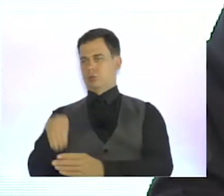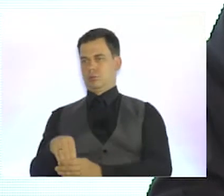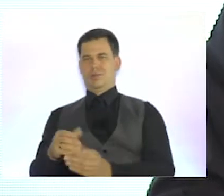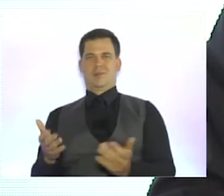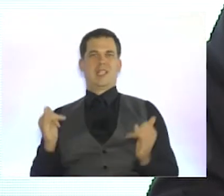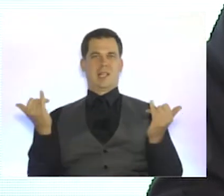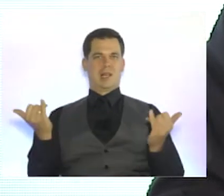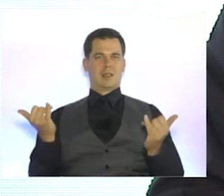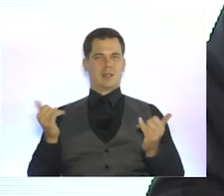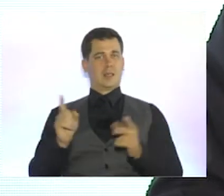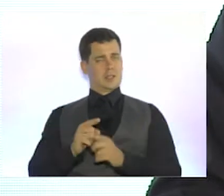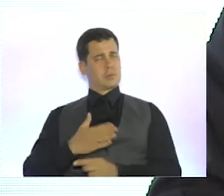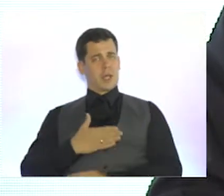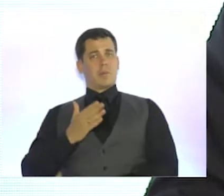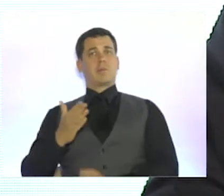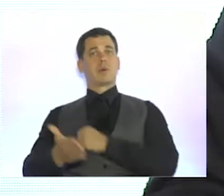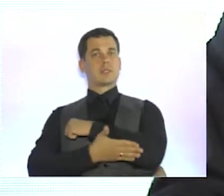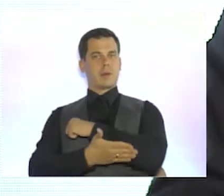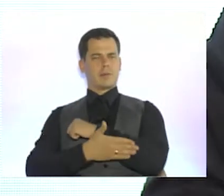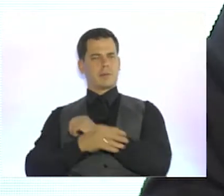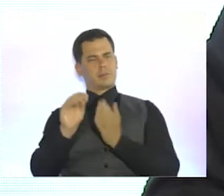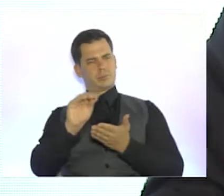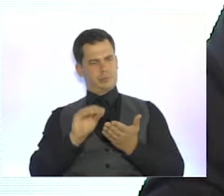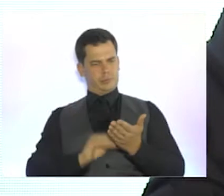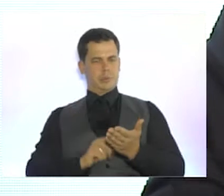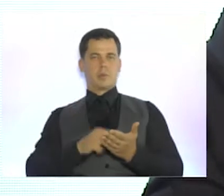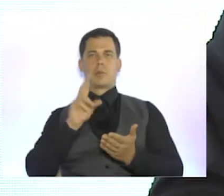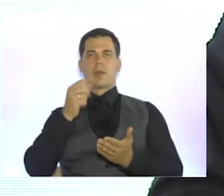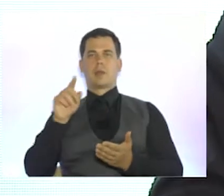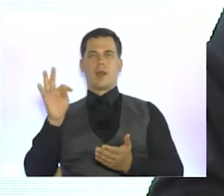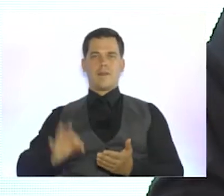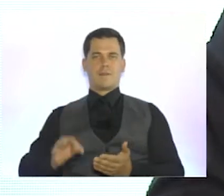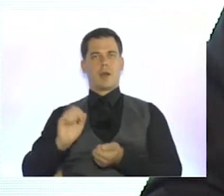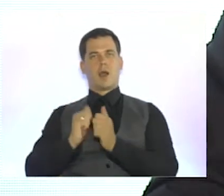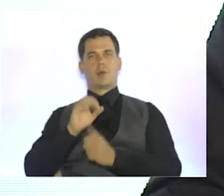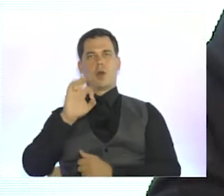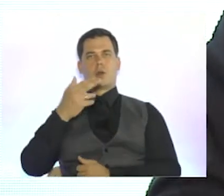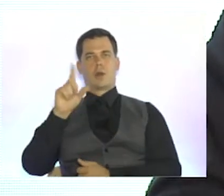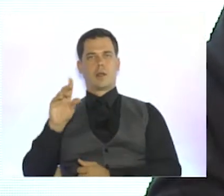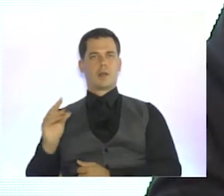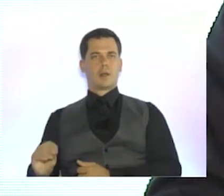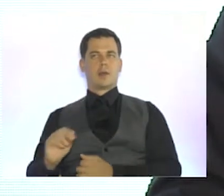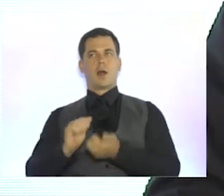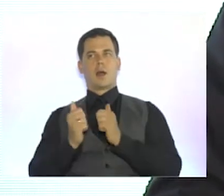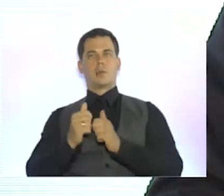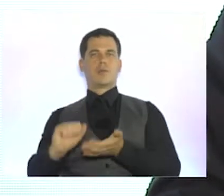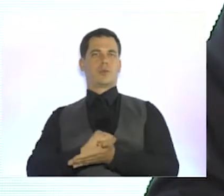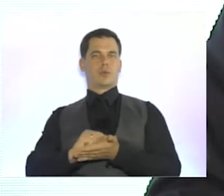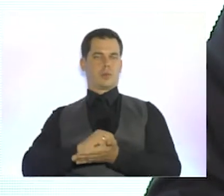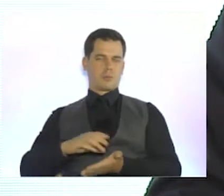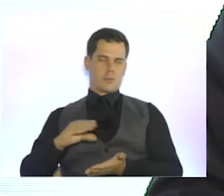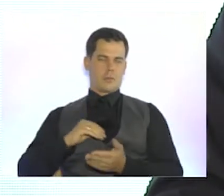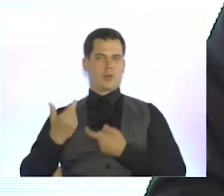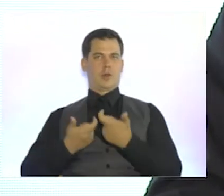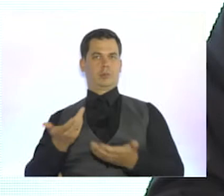podstawy rzeczywiście zapisane i to tak jak mówię, może to być PDF, może to być online narzędzie, może to być też drukowany materiał